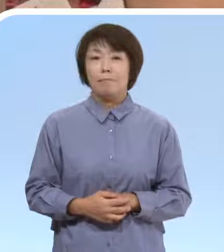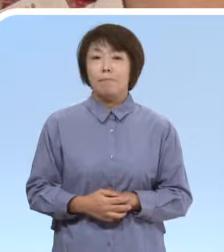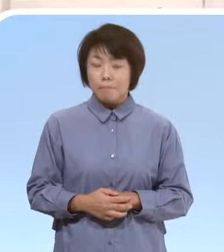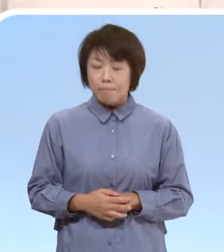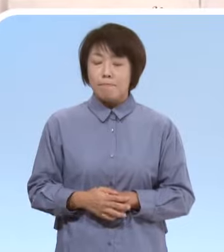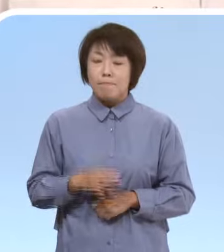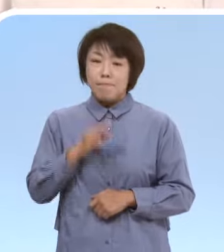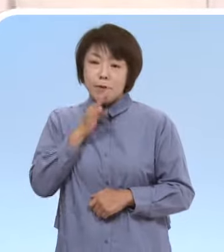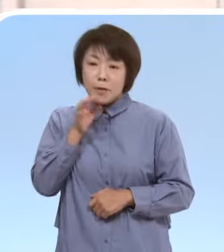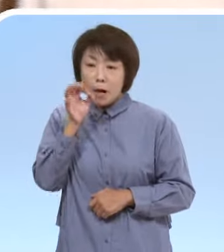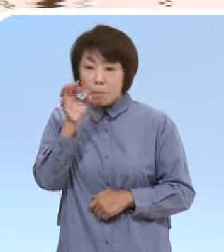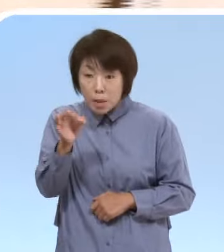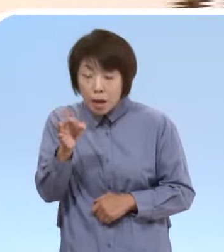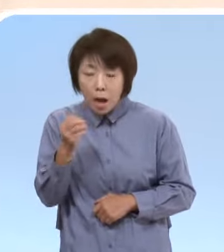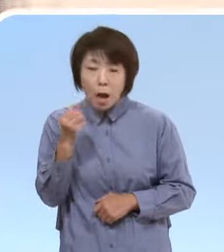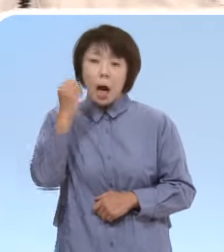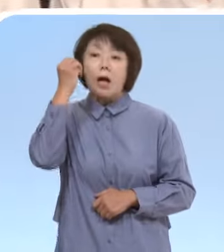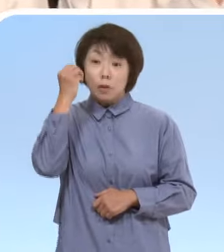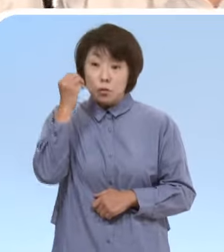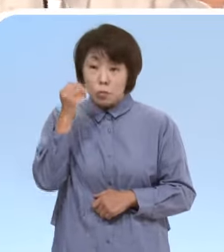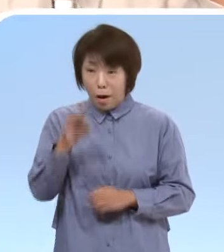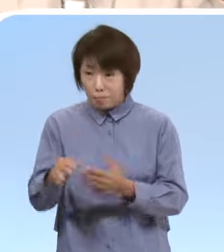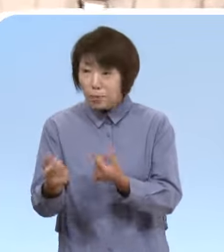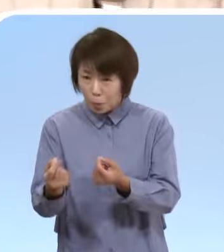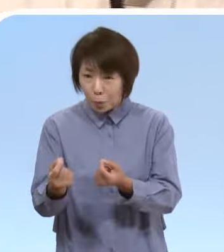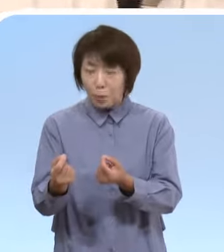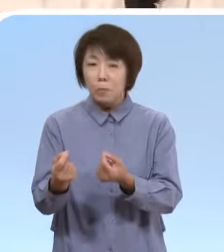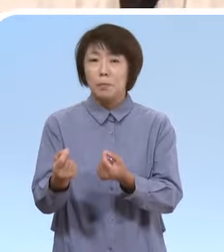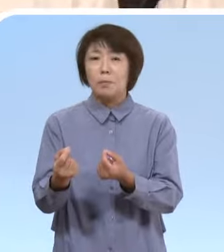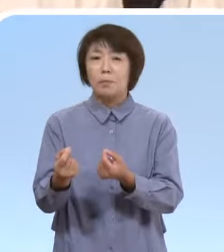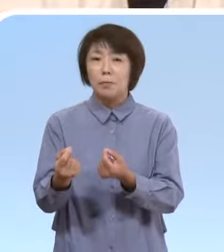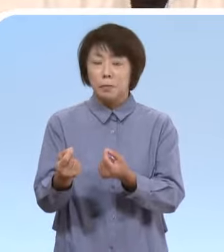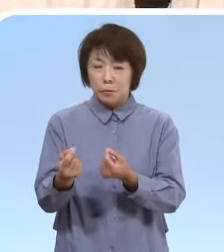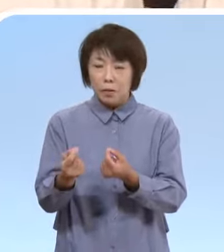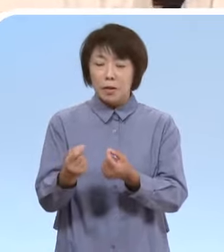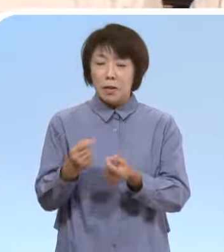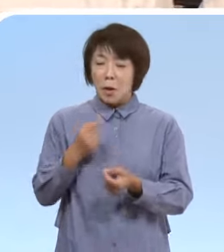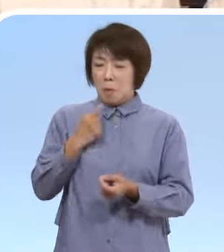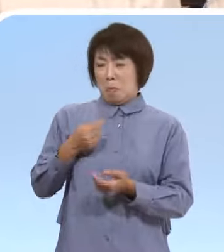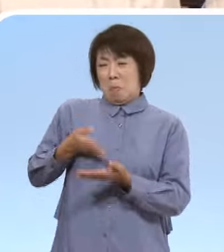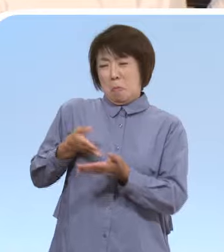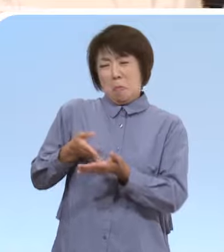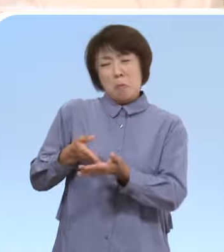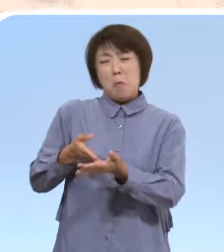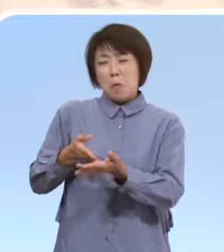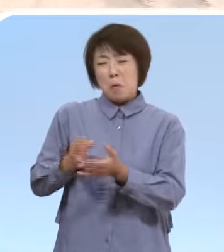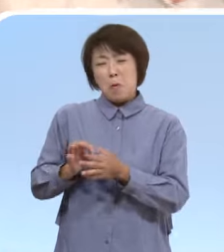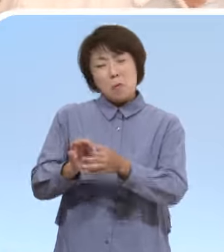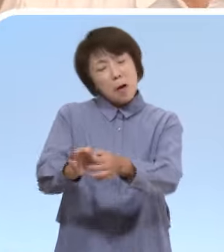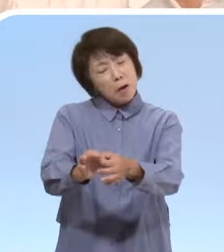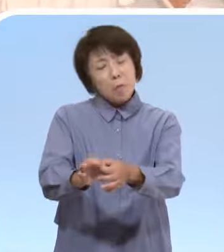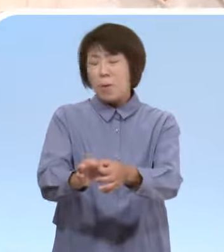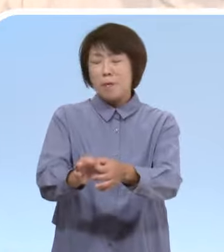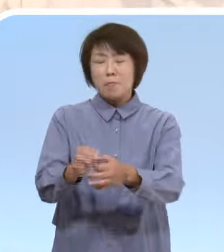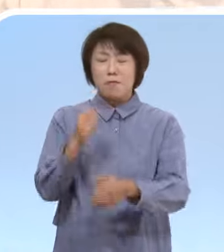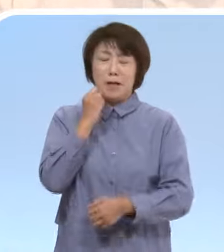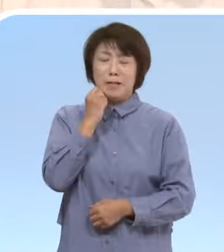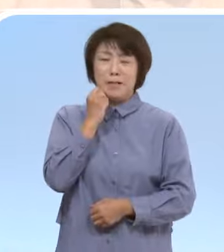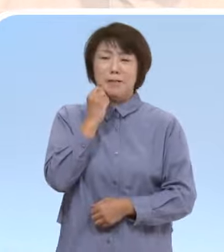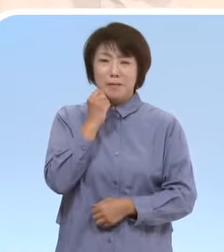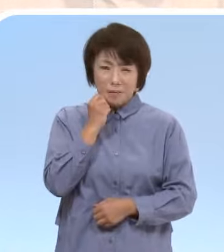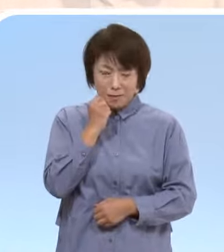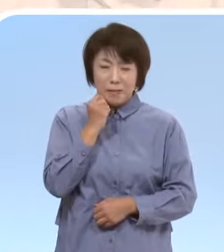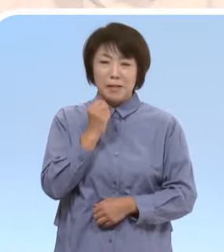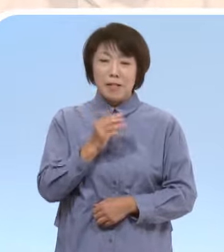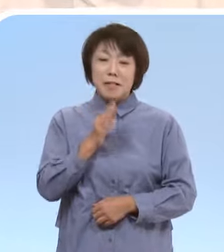。 やっぱり見てもらうことで感じることっていっぱいあるじゃないですか。それをやっぱ言葉だけで語ってって伝えていくってすごく